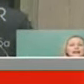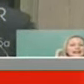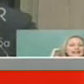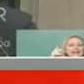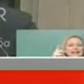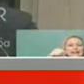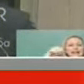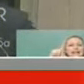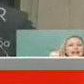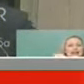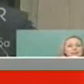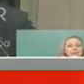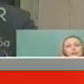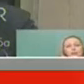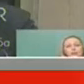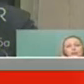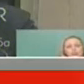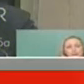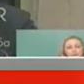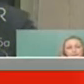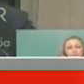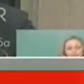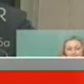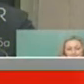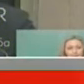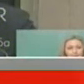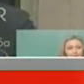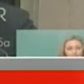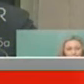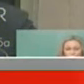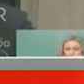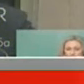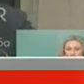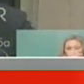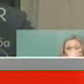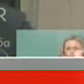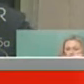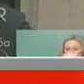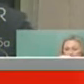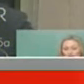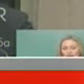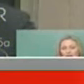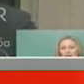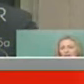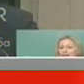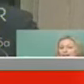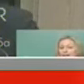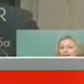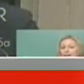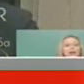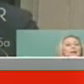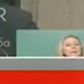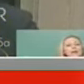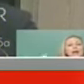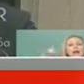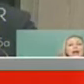εξής, να μην έχετε καμία αμφιβολία ότι αυτό που είπατε θα χρησιμοποιηθεί ως υποχώρηση από τους Σκοπιανούς. Θα πεινάει οι Έλληνες, σκέφτονται και να αλλάξουν και